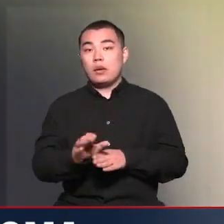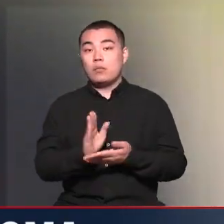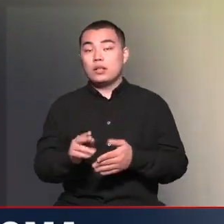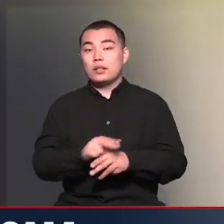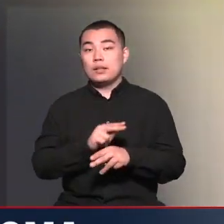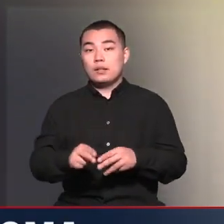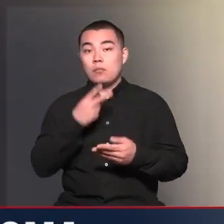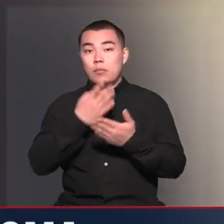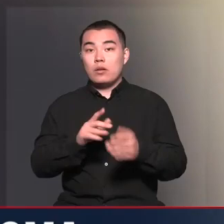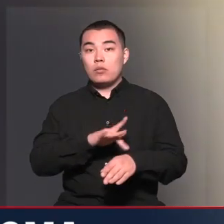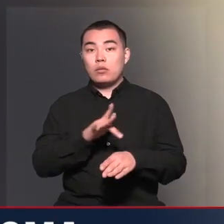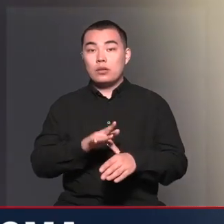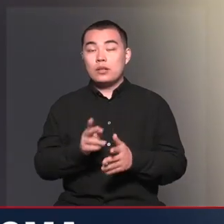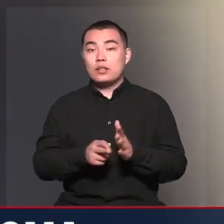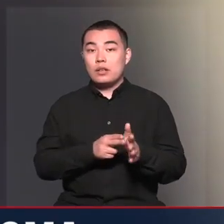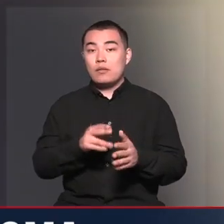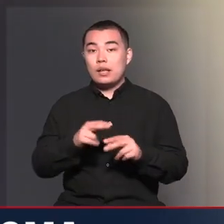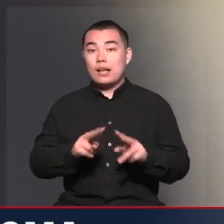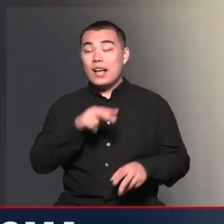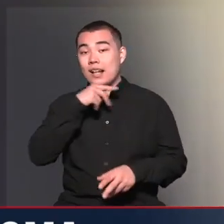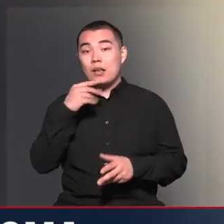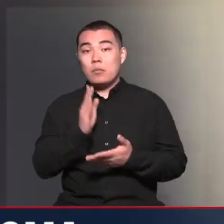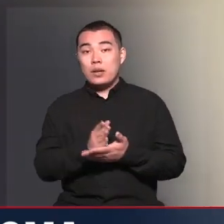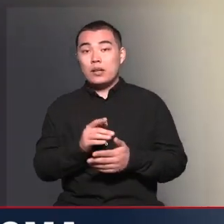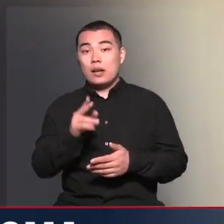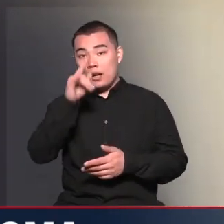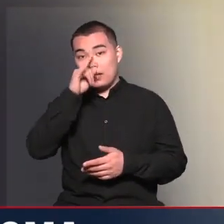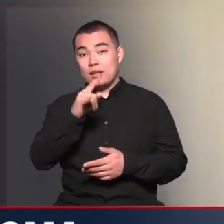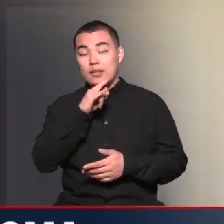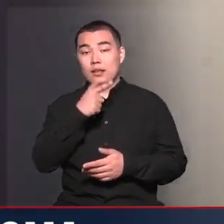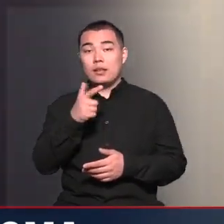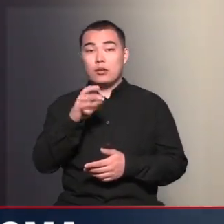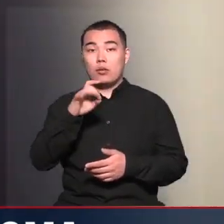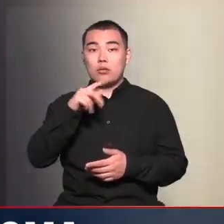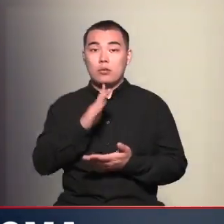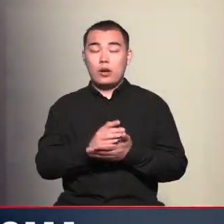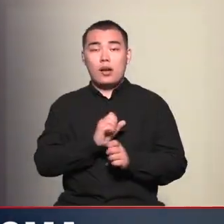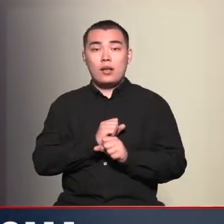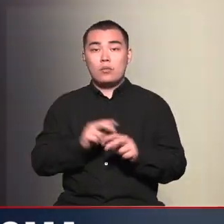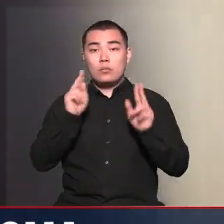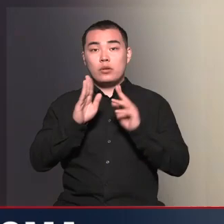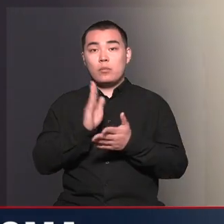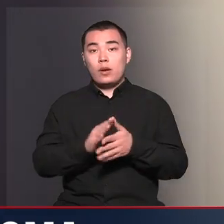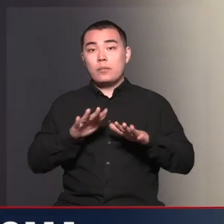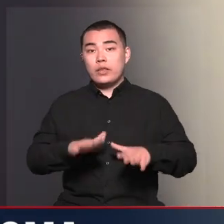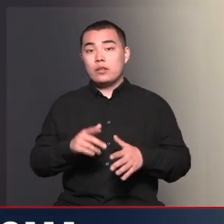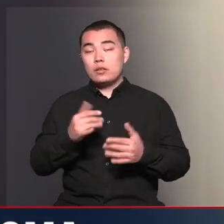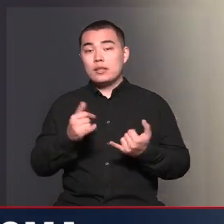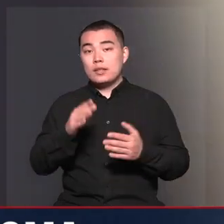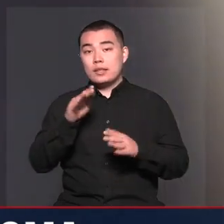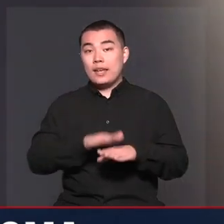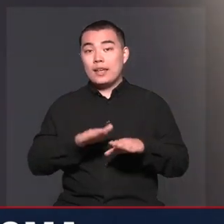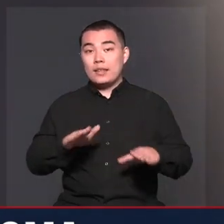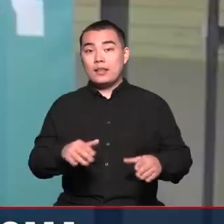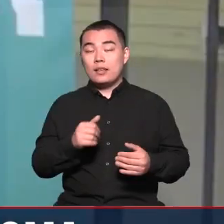лечебный пансионат города Железноводска России, который называется «Казахстан геолога». Отдыхать ученики также будут в двух детских лагерях